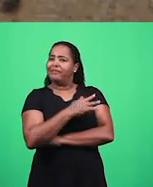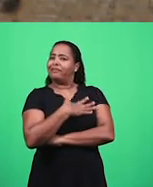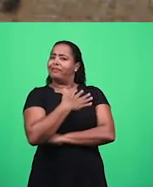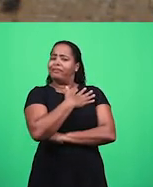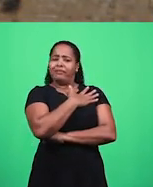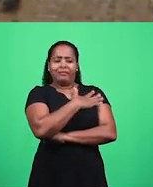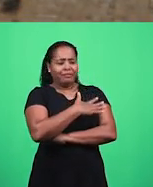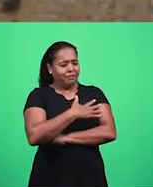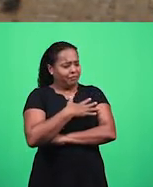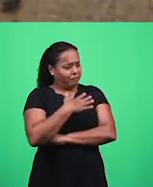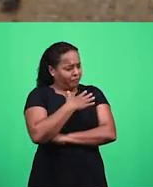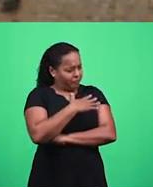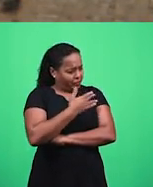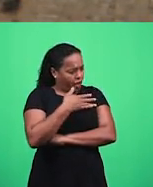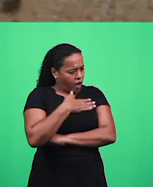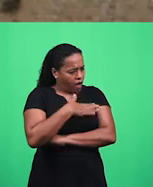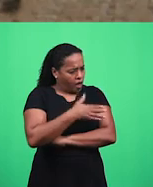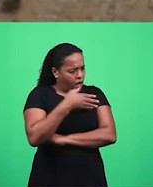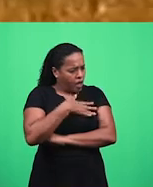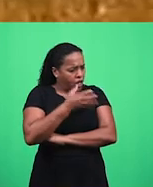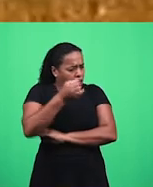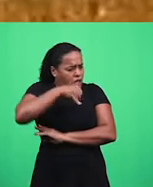ответил им довольно: